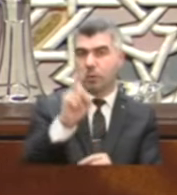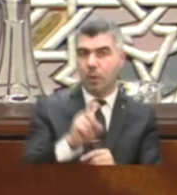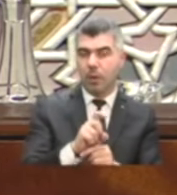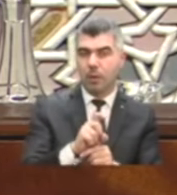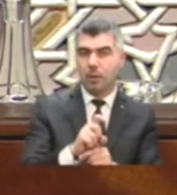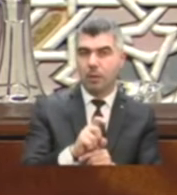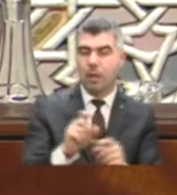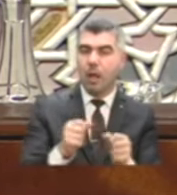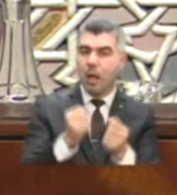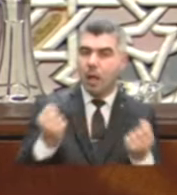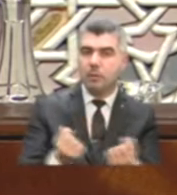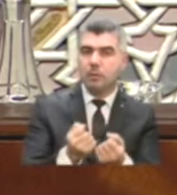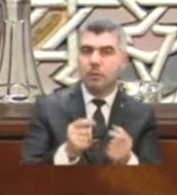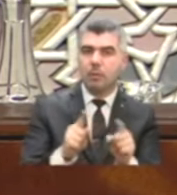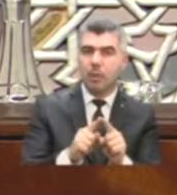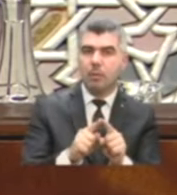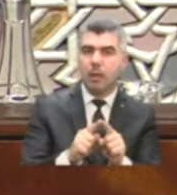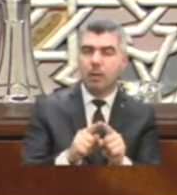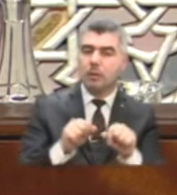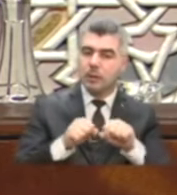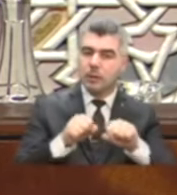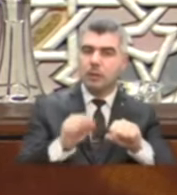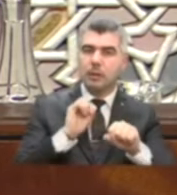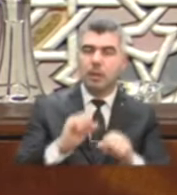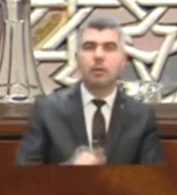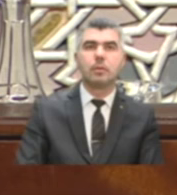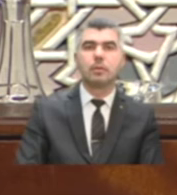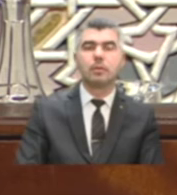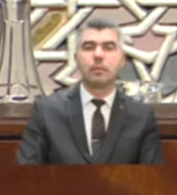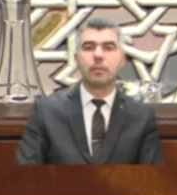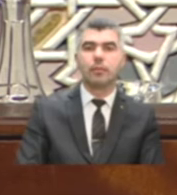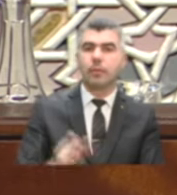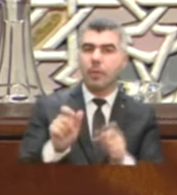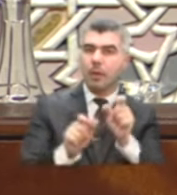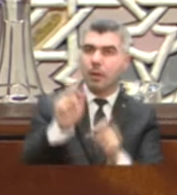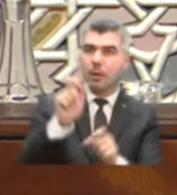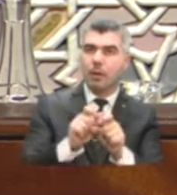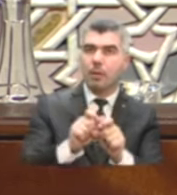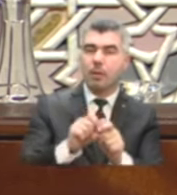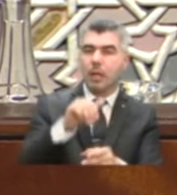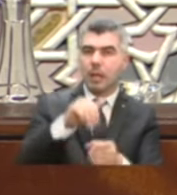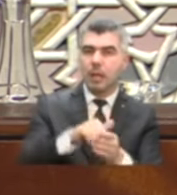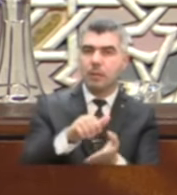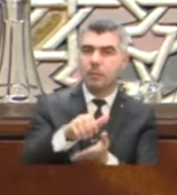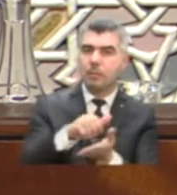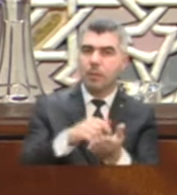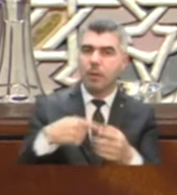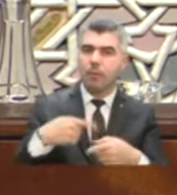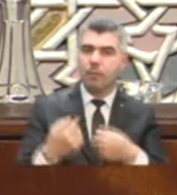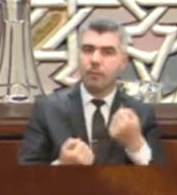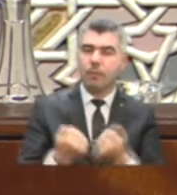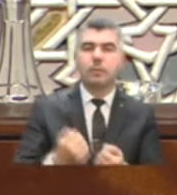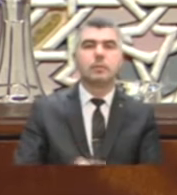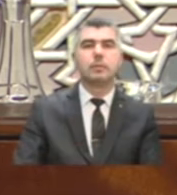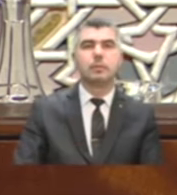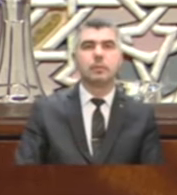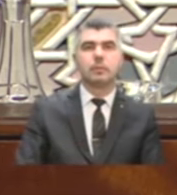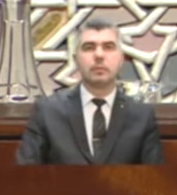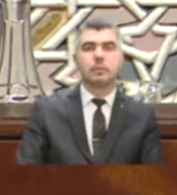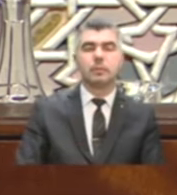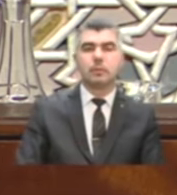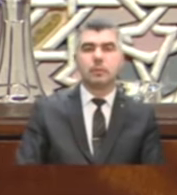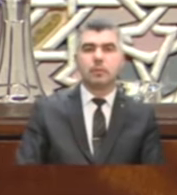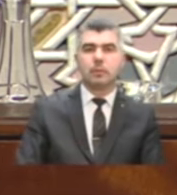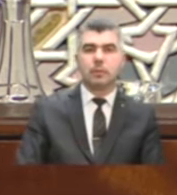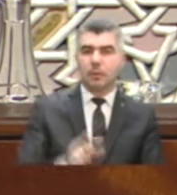سؤال آني عن نهوض بقطاع المعادن بالمغرب للسيدات والسادة النواب المحترمين من فريق الأصلاء والمعاصرة،